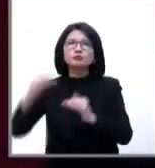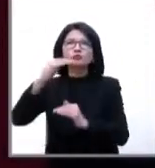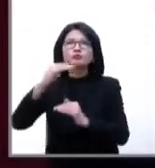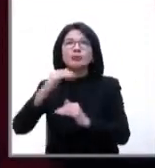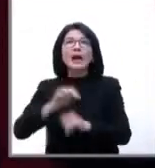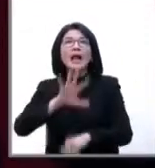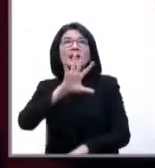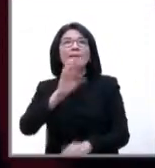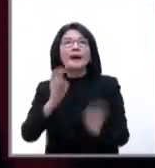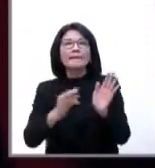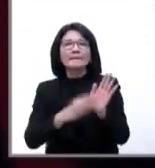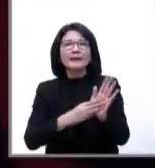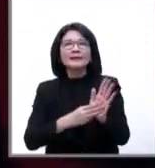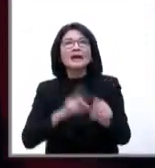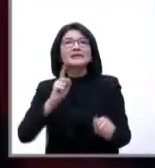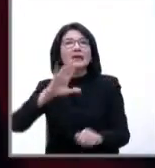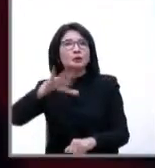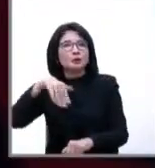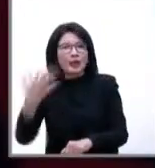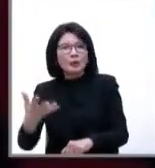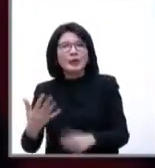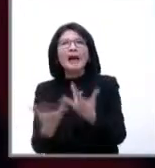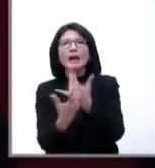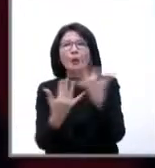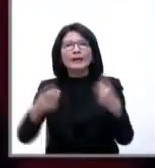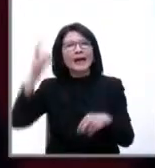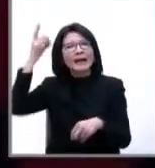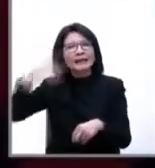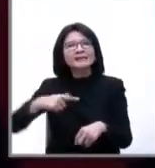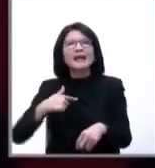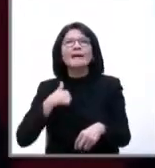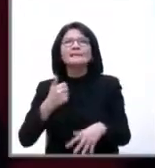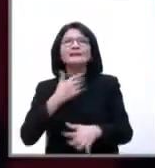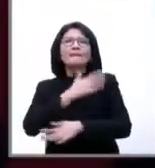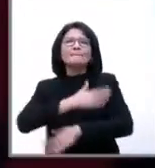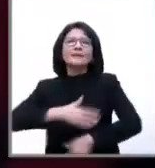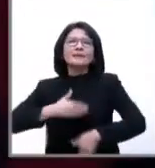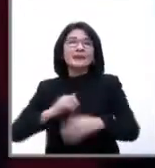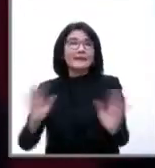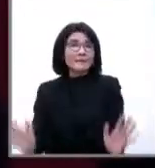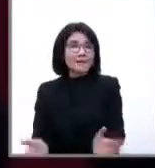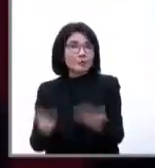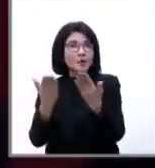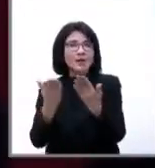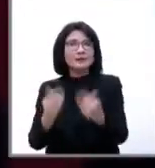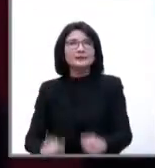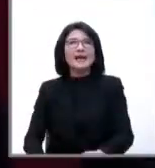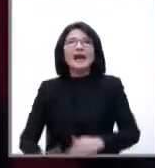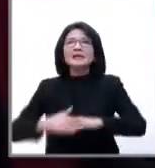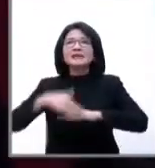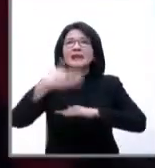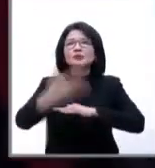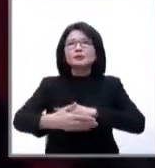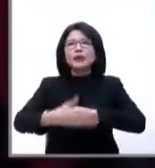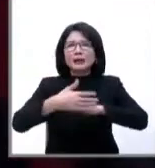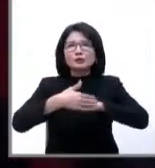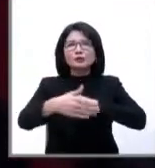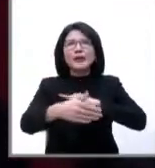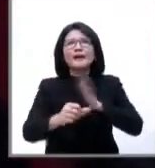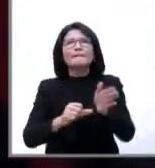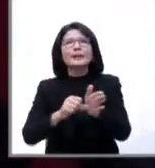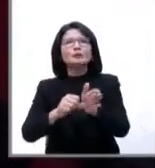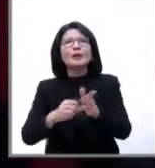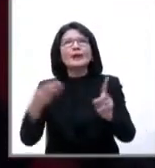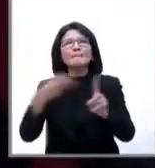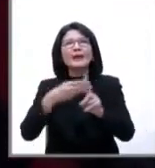5 miliar per tahun agar warga desa dapat menikmati pembangunan yang selanjutnya kita juga akan teruskan subsidi